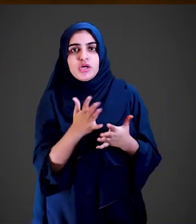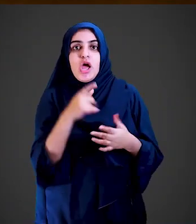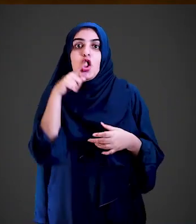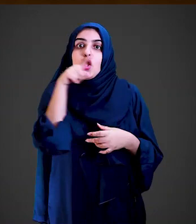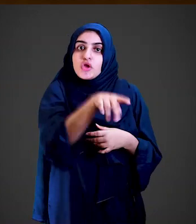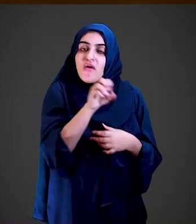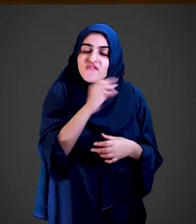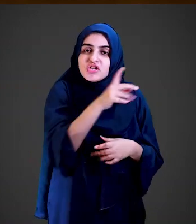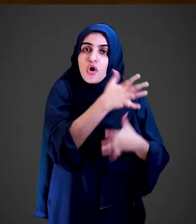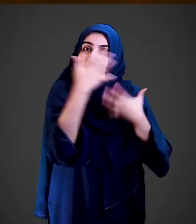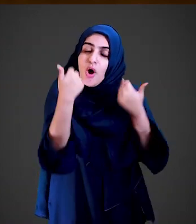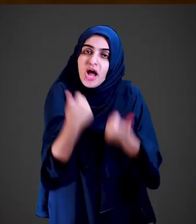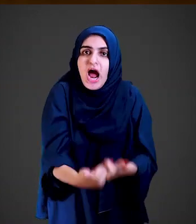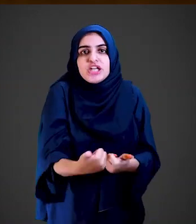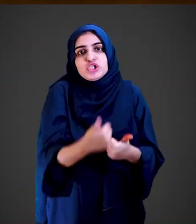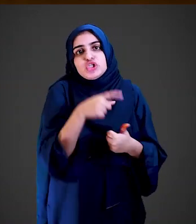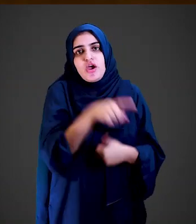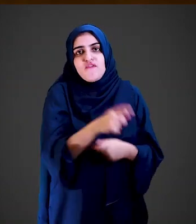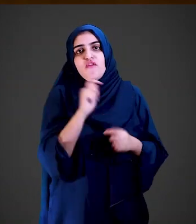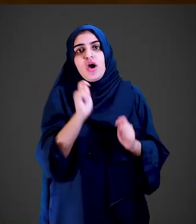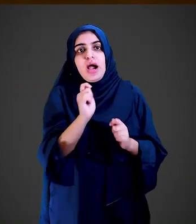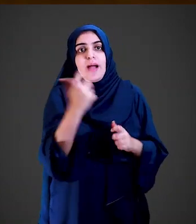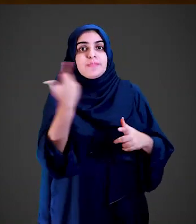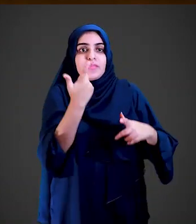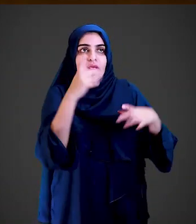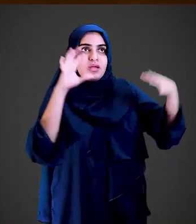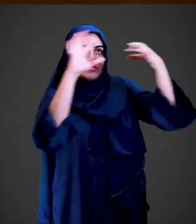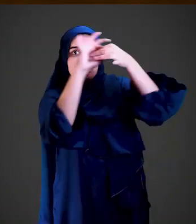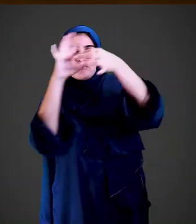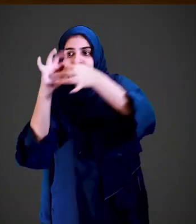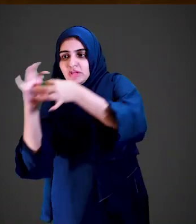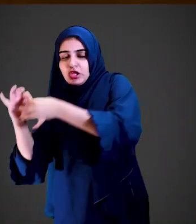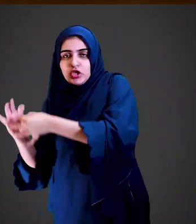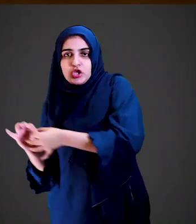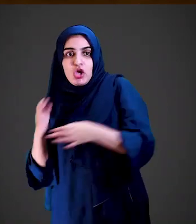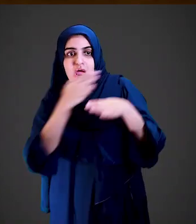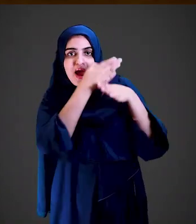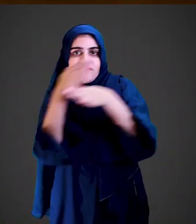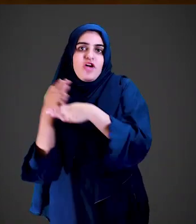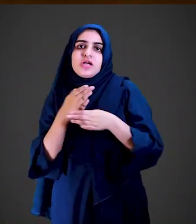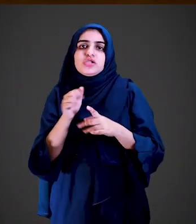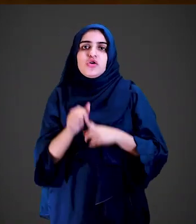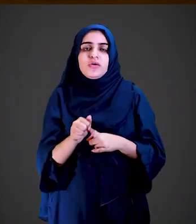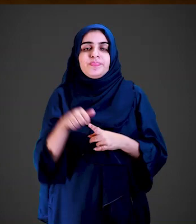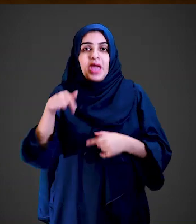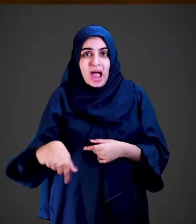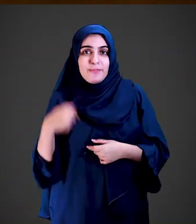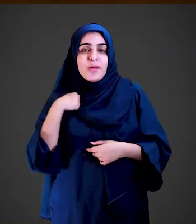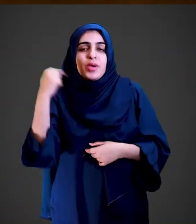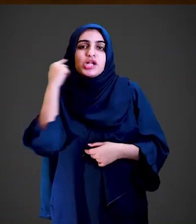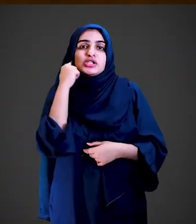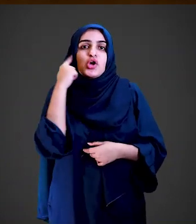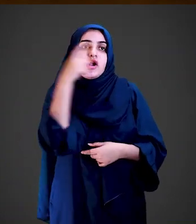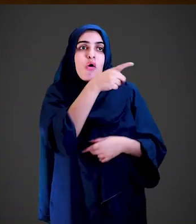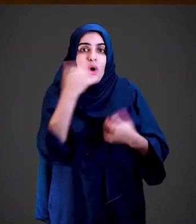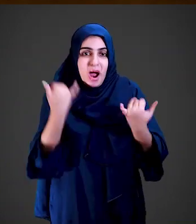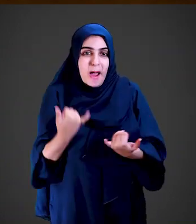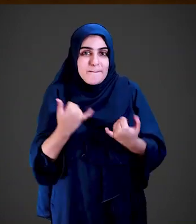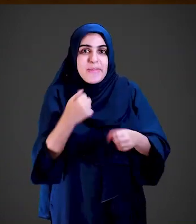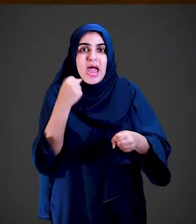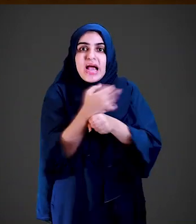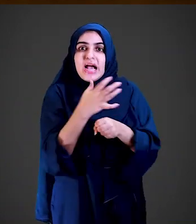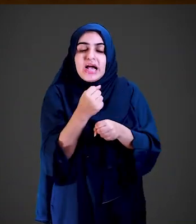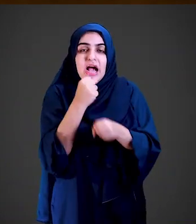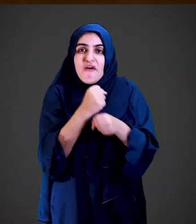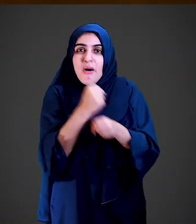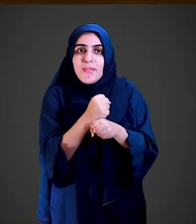اثر یا آپ ریمیڈی کہہ لیں گوڈ گورننس کی ڈیولیوشن ہے ابھی ہم سن رہے ہیں کہ جو موجودہ سرکار ہے وہ چاہتی ہے